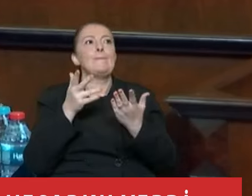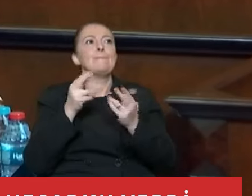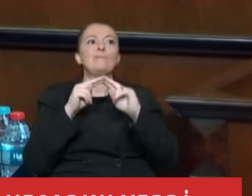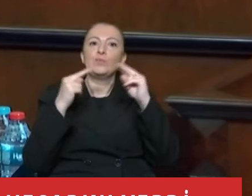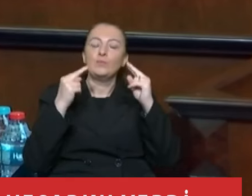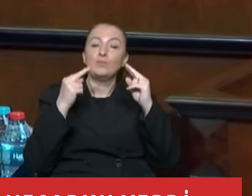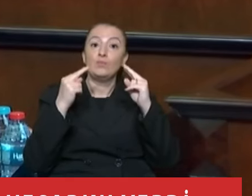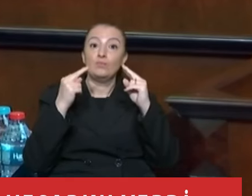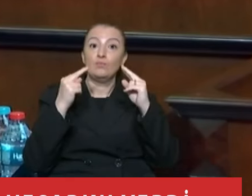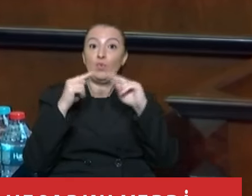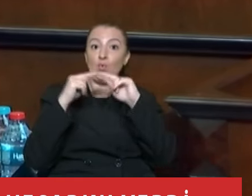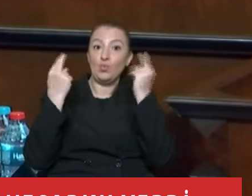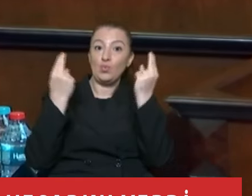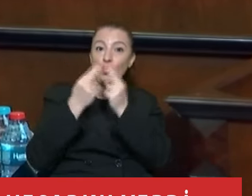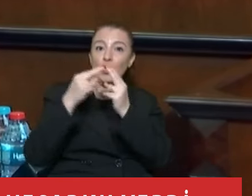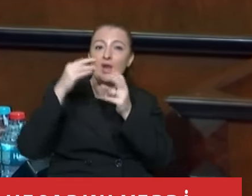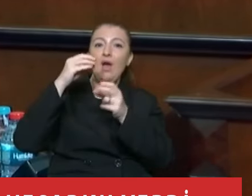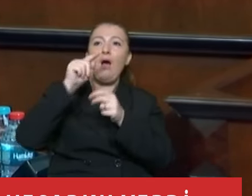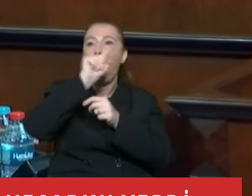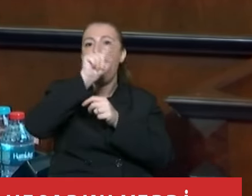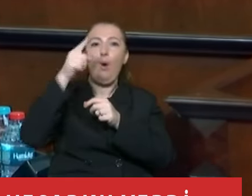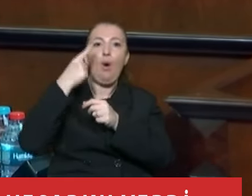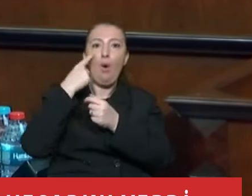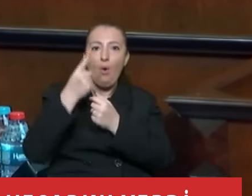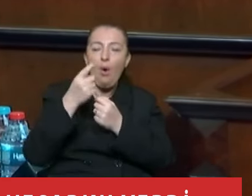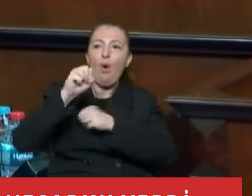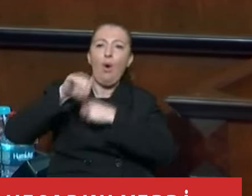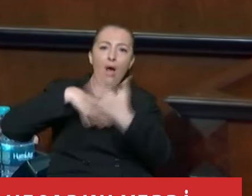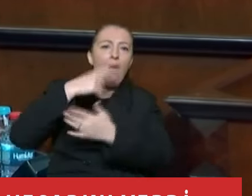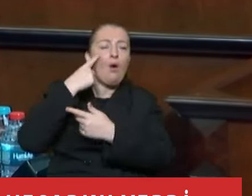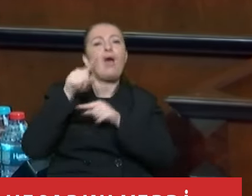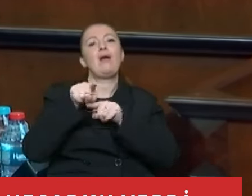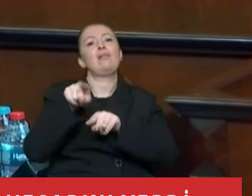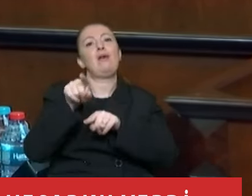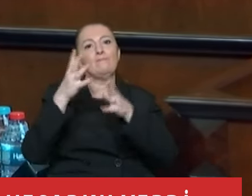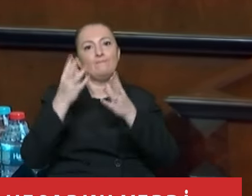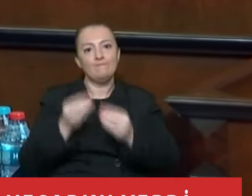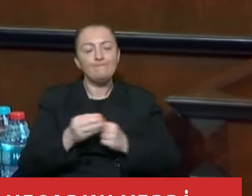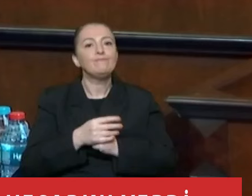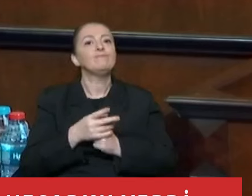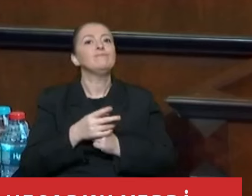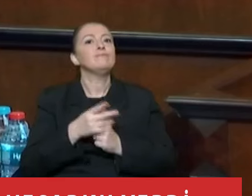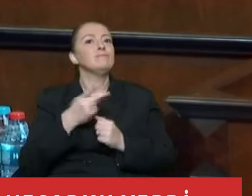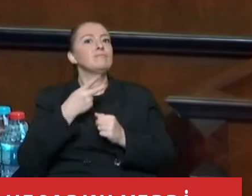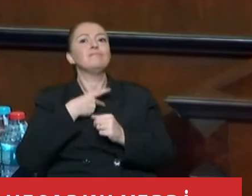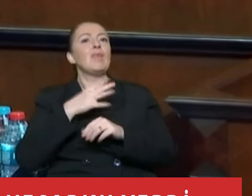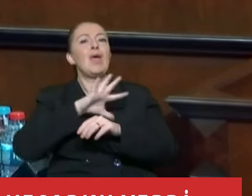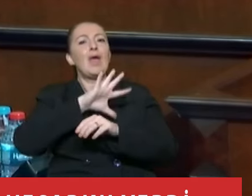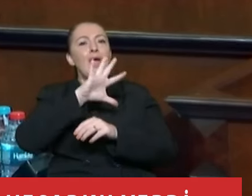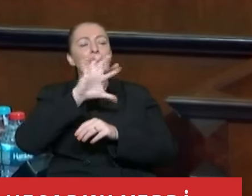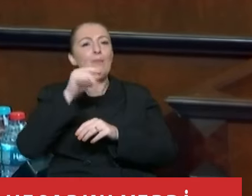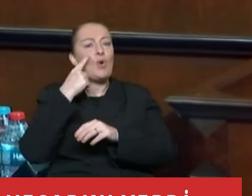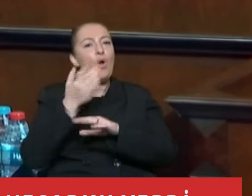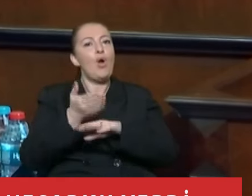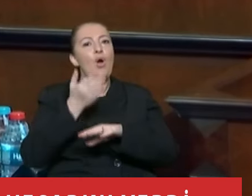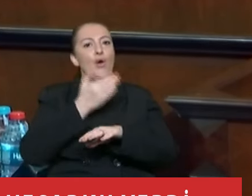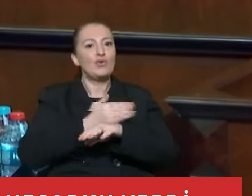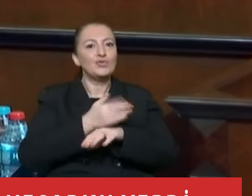dünyada olan olaylar üzerinden takip ediyoruz Eee ben her şeyden önce Bugün 23